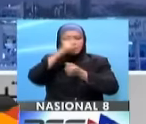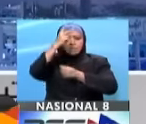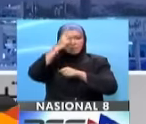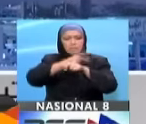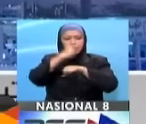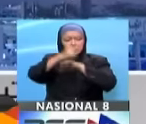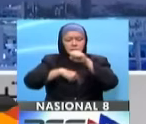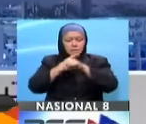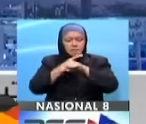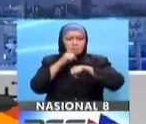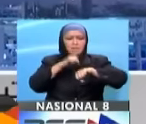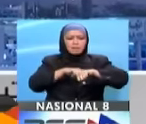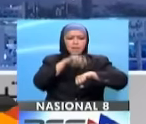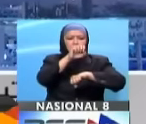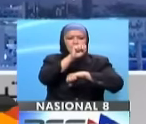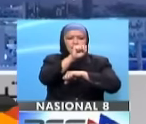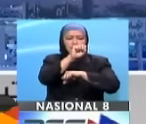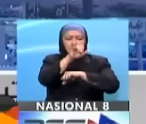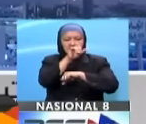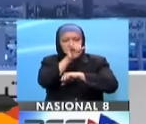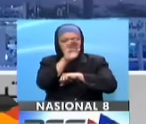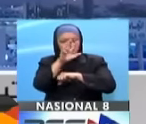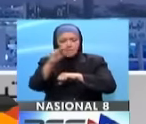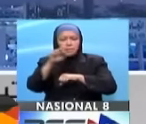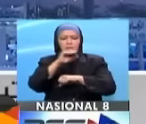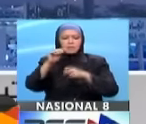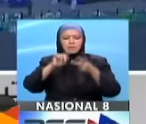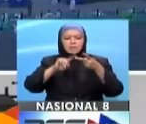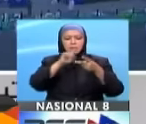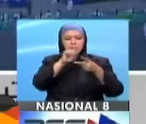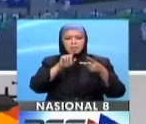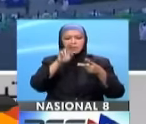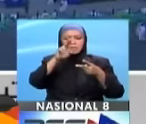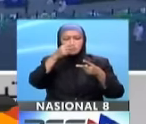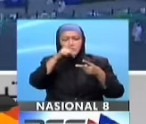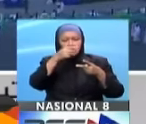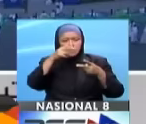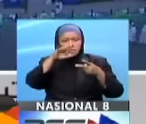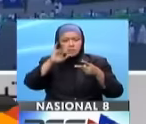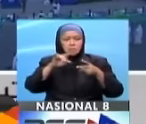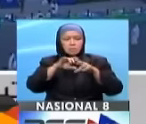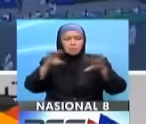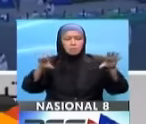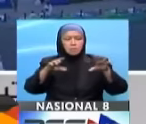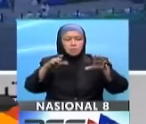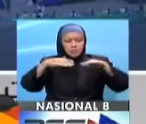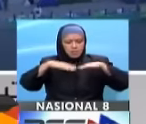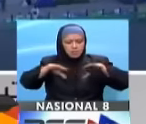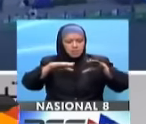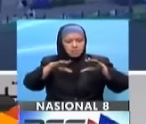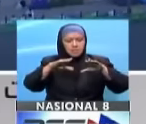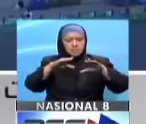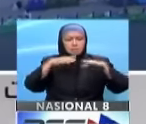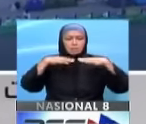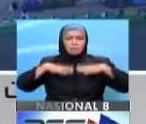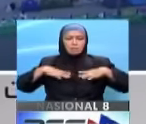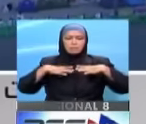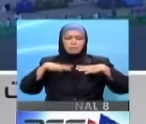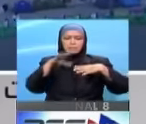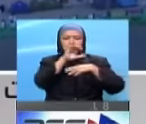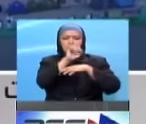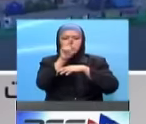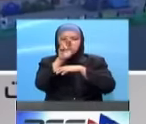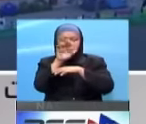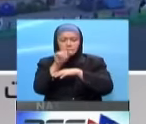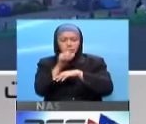Zulhijjah. Kiswah Kaabah diperbuat daripada kain sutera asli berwarna hitam dan dihiasi dengan ayat-ayat suci Al-Quran dengan